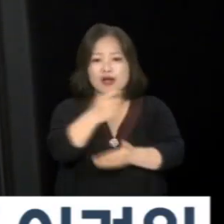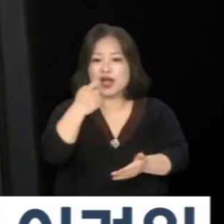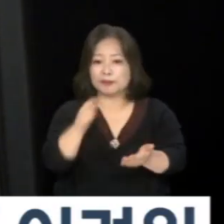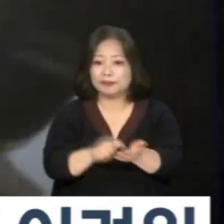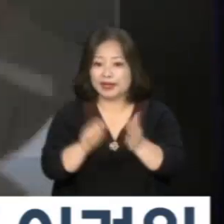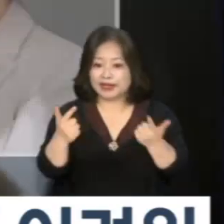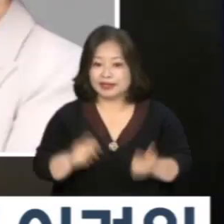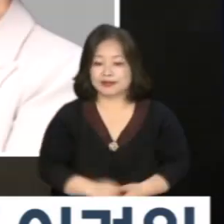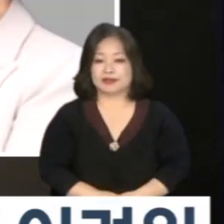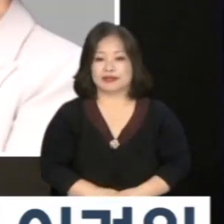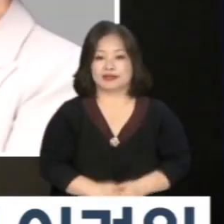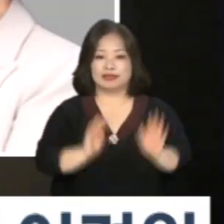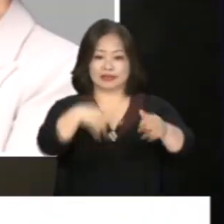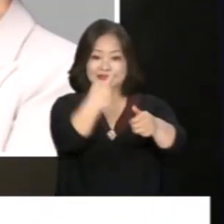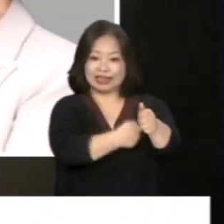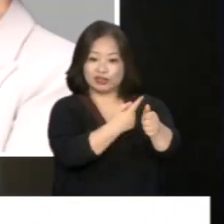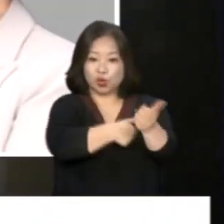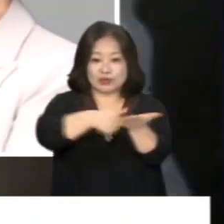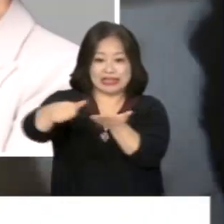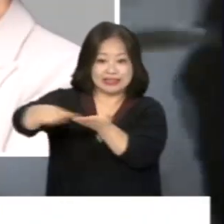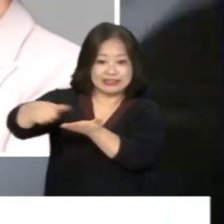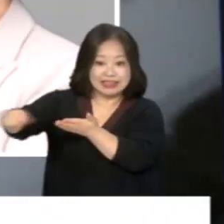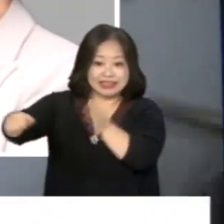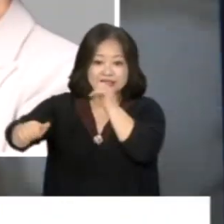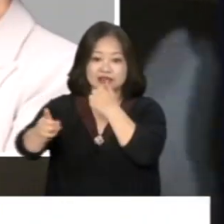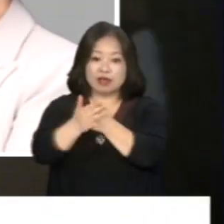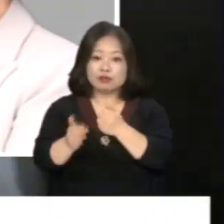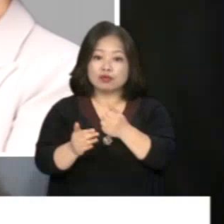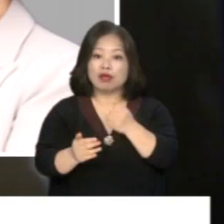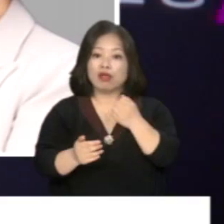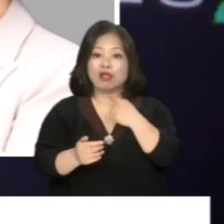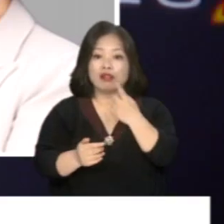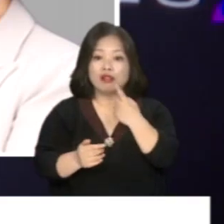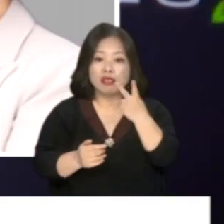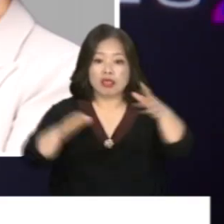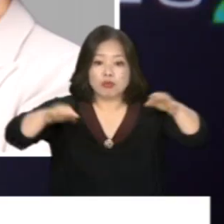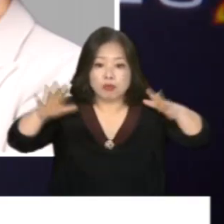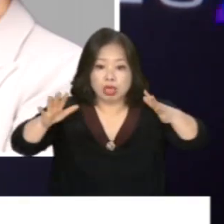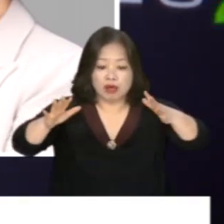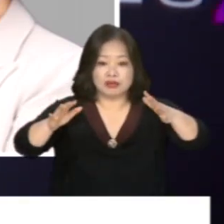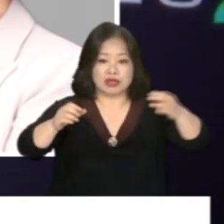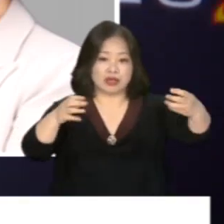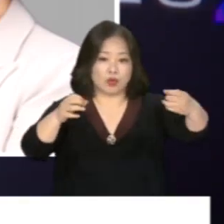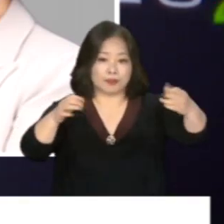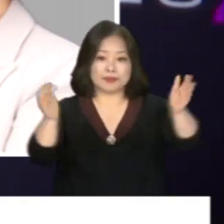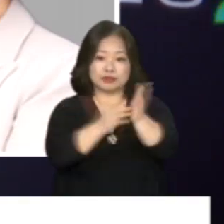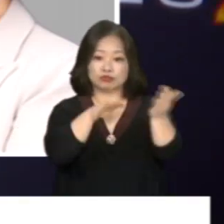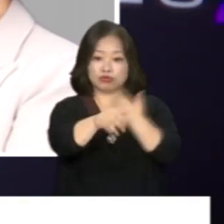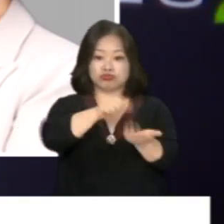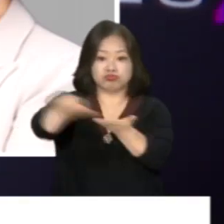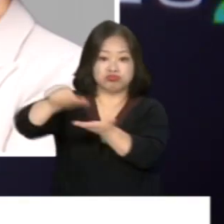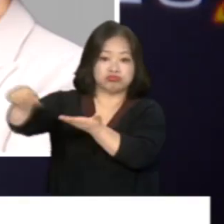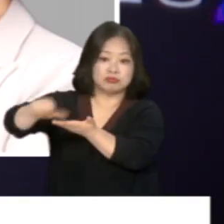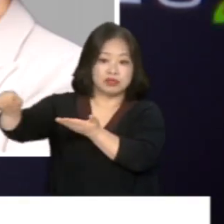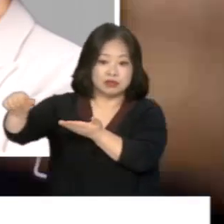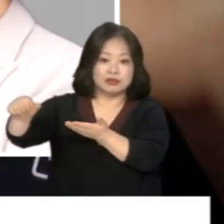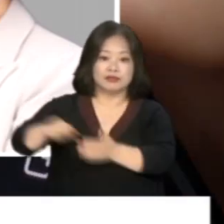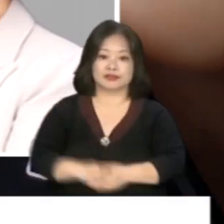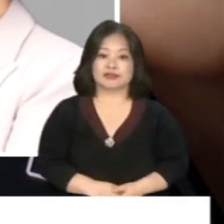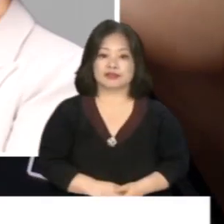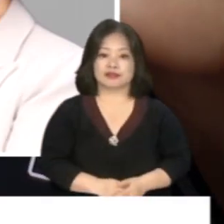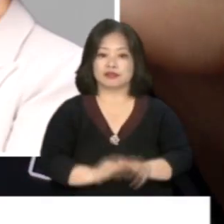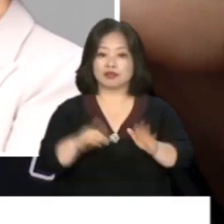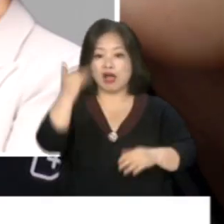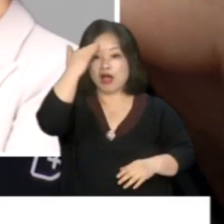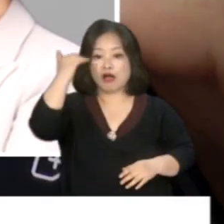자동 삭제 기능을 해서 뭐 몇 분만에 없어지게 대화를 끝내고 나서 이런 식으로 설정도 가능해요